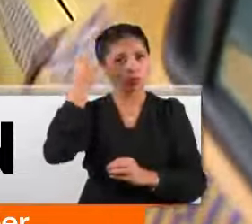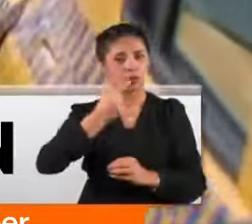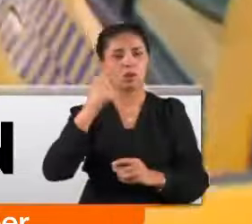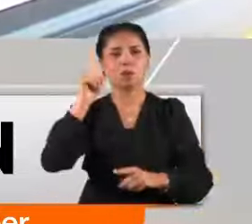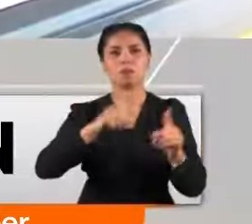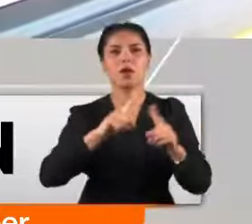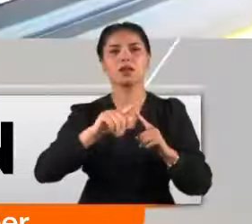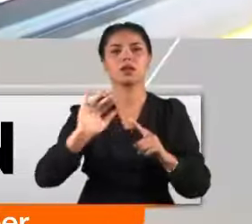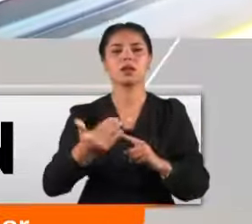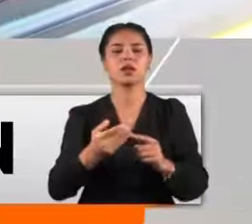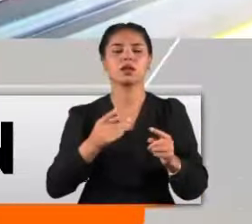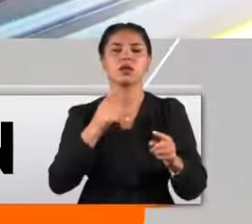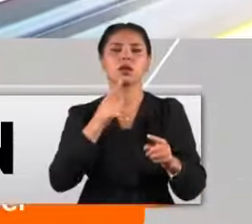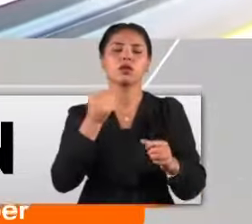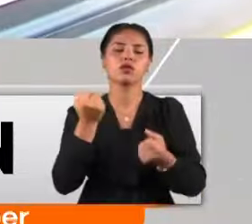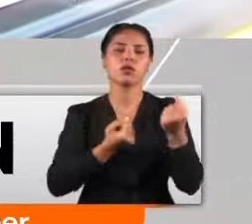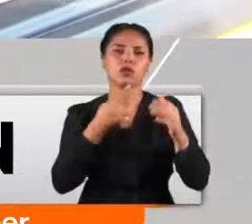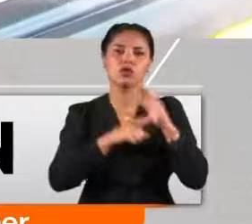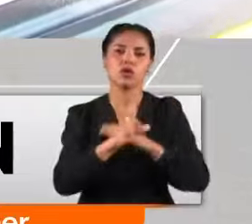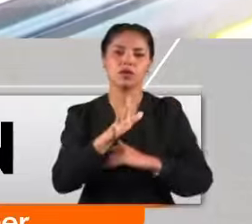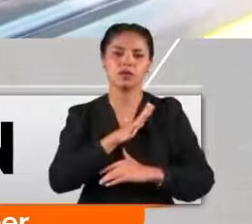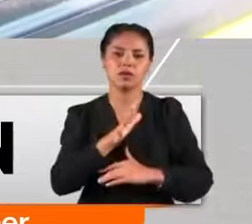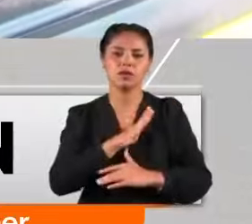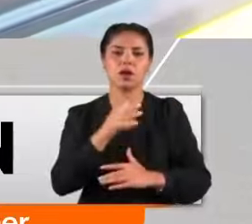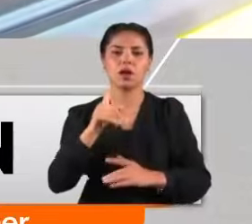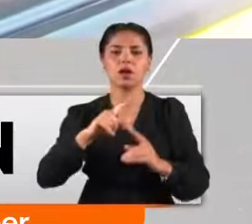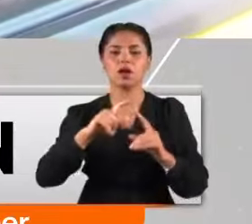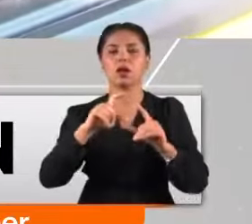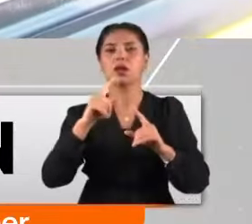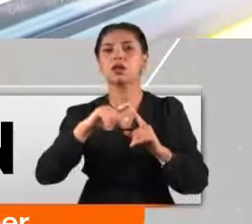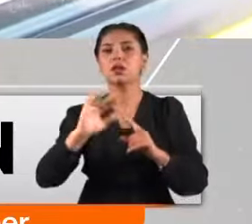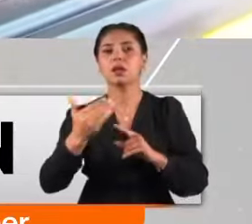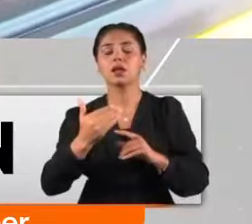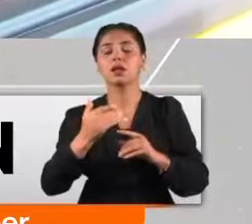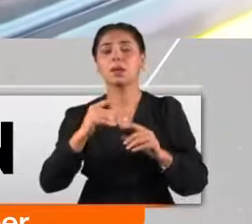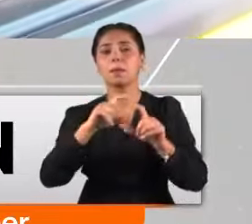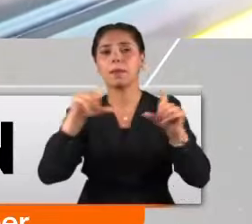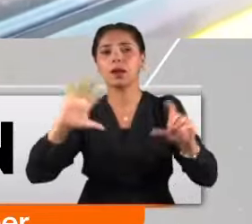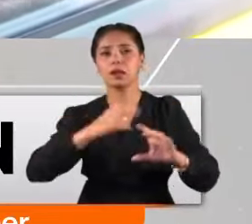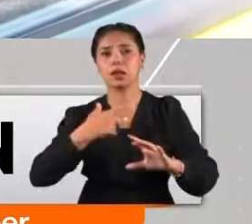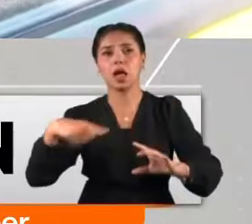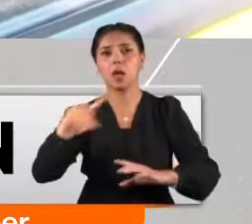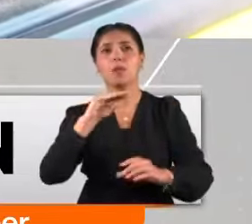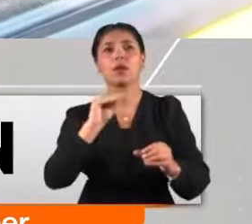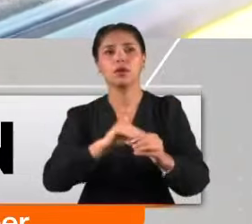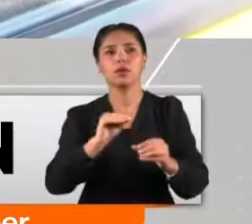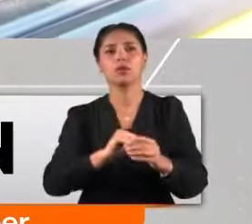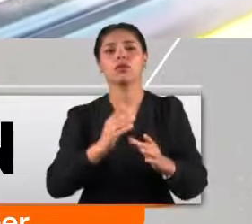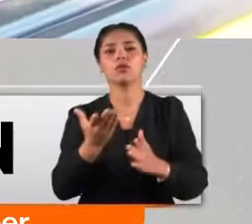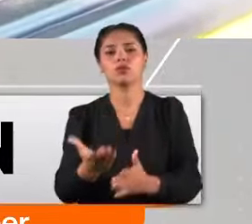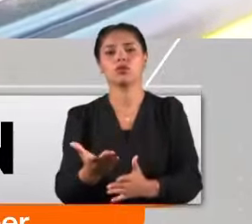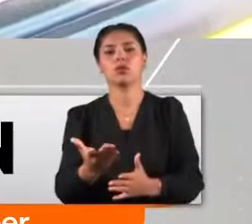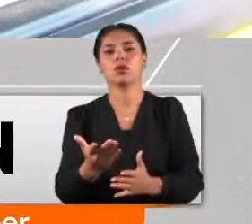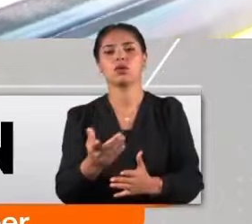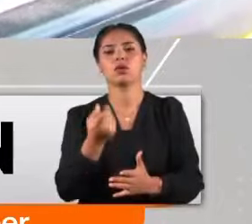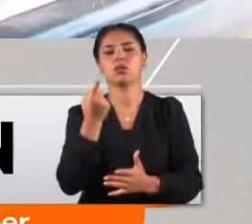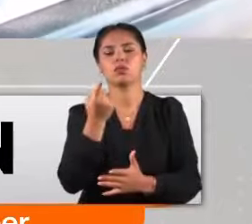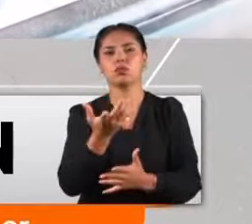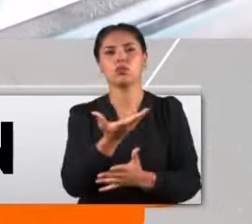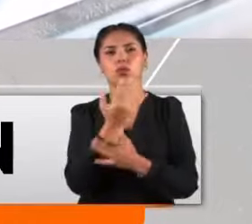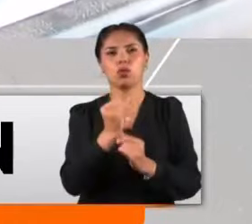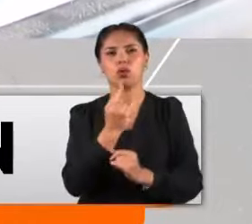şikayet ediyor. Taksi plakalı sahipleri için hiç hayırlı olmayacak. Çünkü zaten 20 bine çıktı. Şimdi olacak 23 bin taksi.